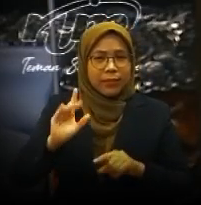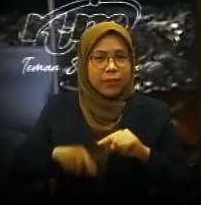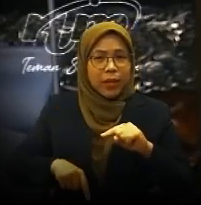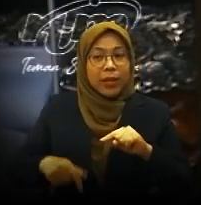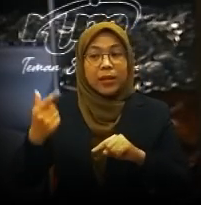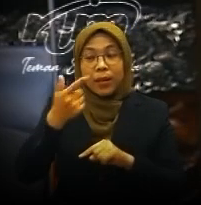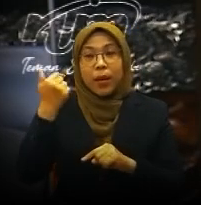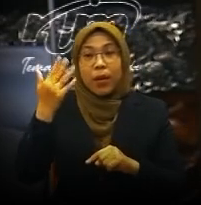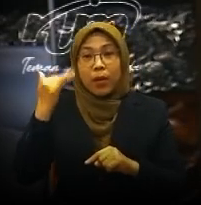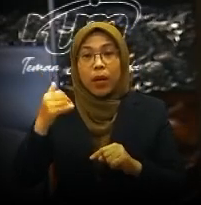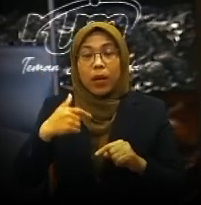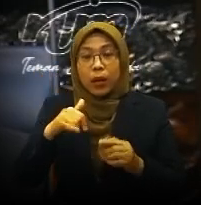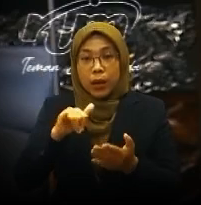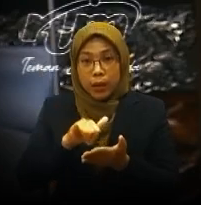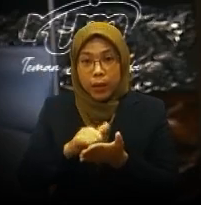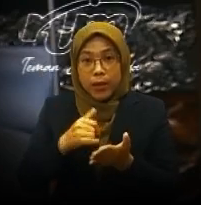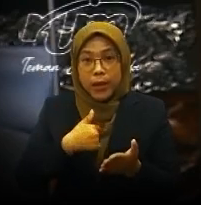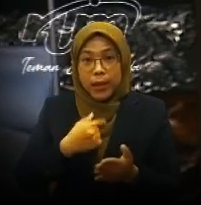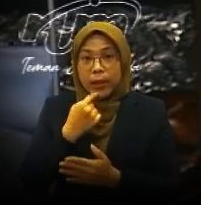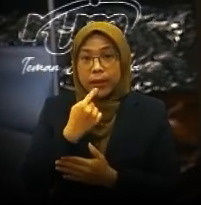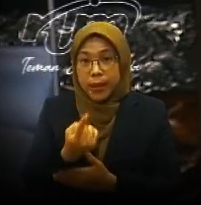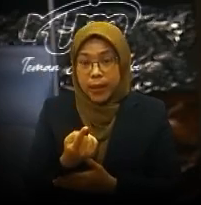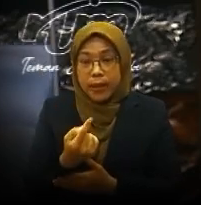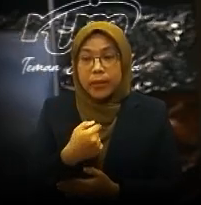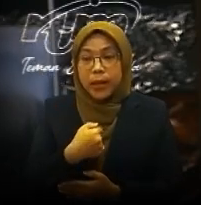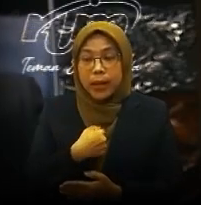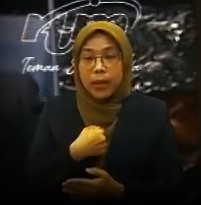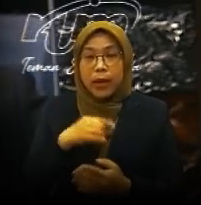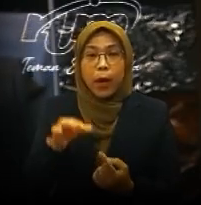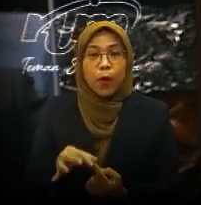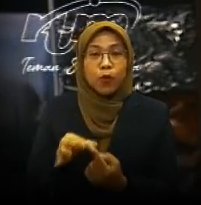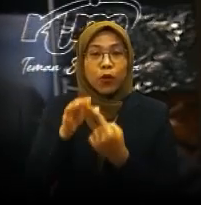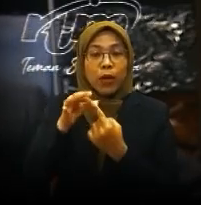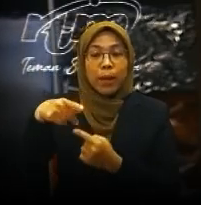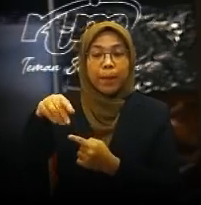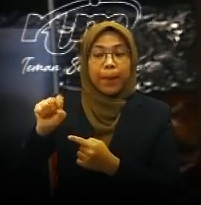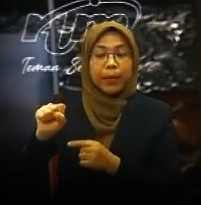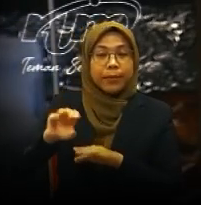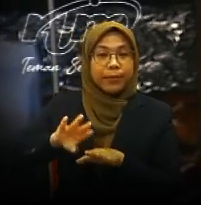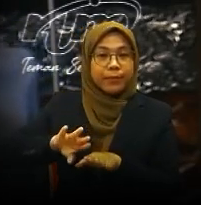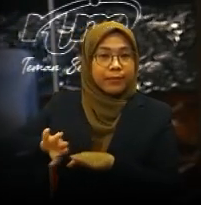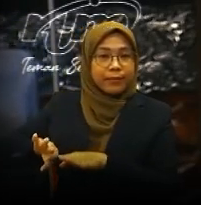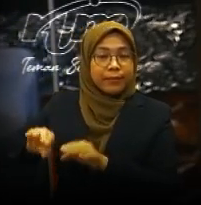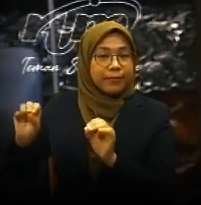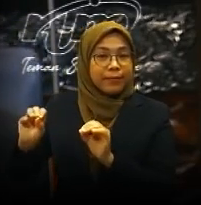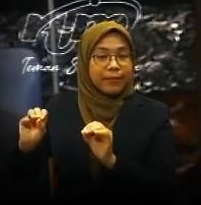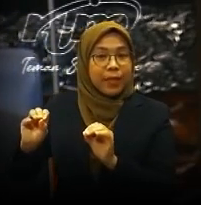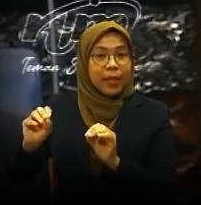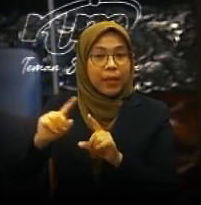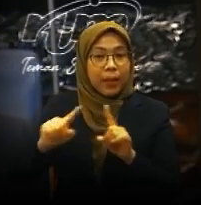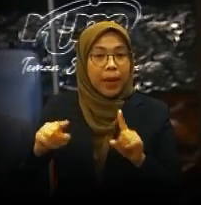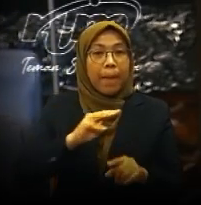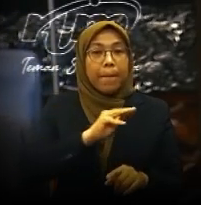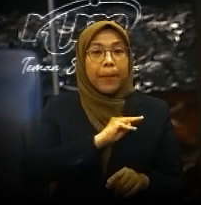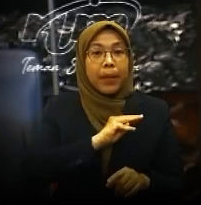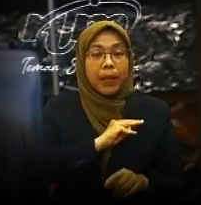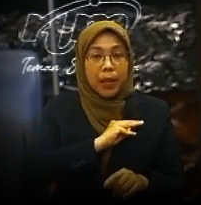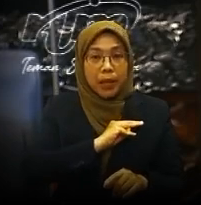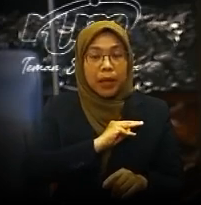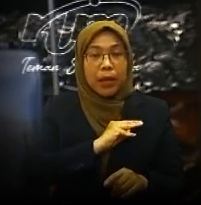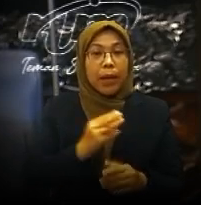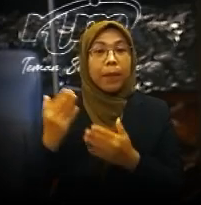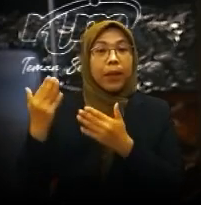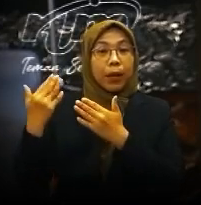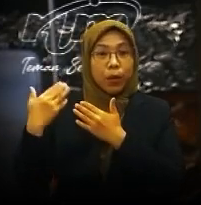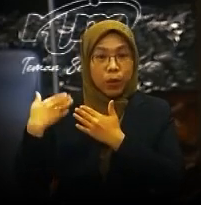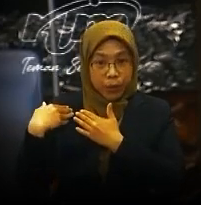sebab itu. Sebab itu saya kecualikan PAS ke sini. Cuma menteri collective